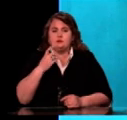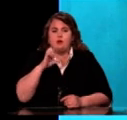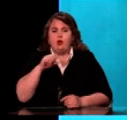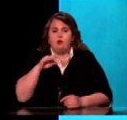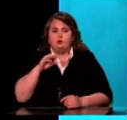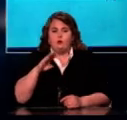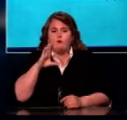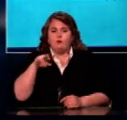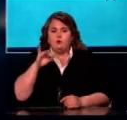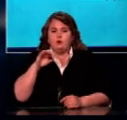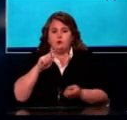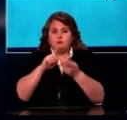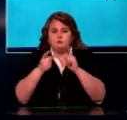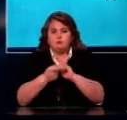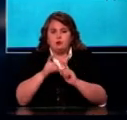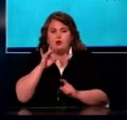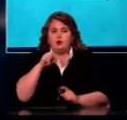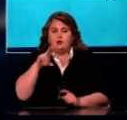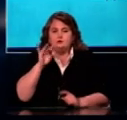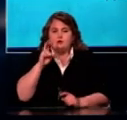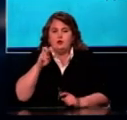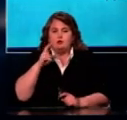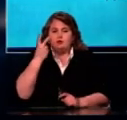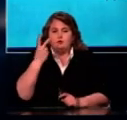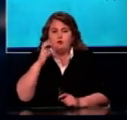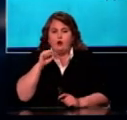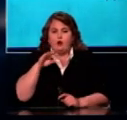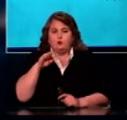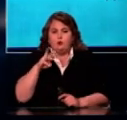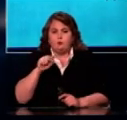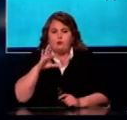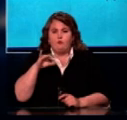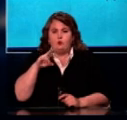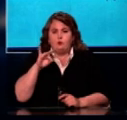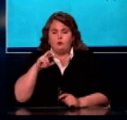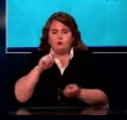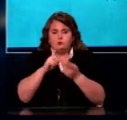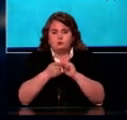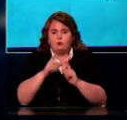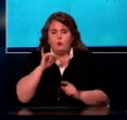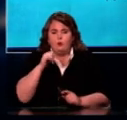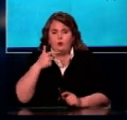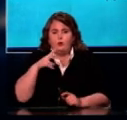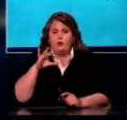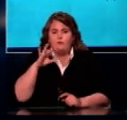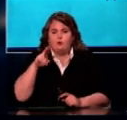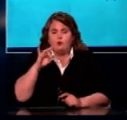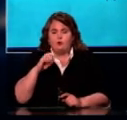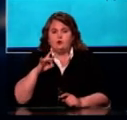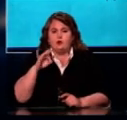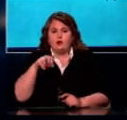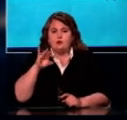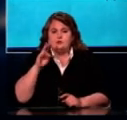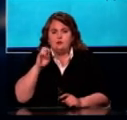атом водорода замещен на углеводородный радикал, два атома водорода замещены на углеводородный радикал,